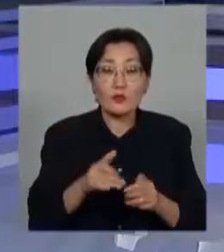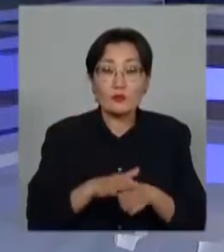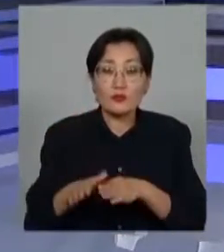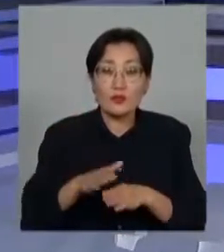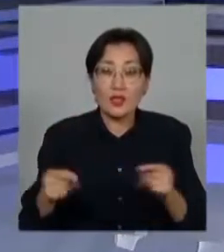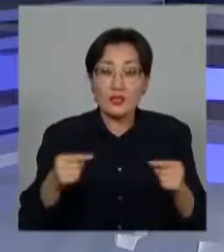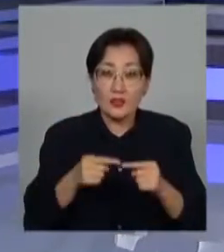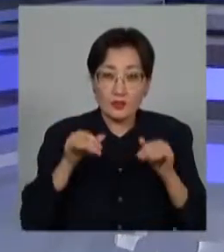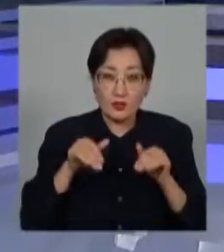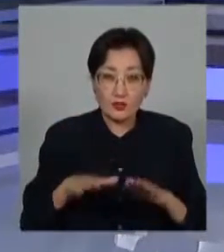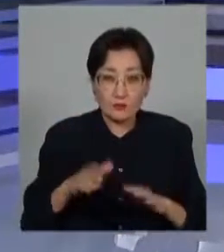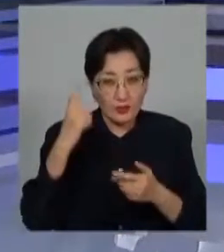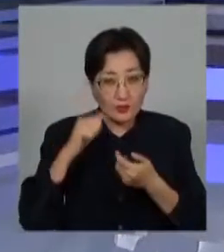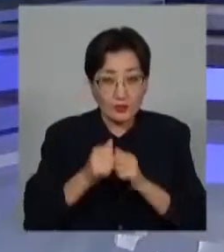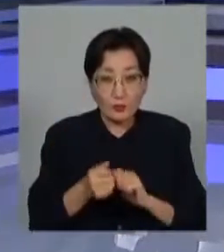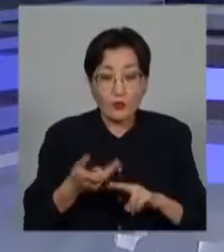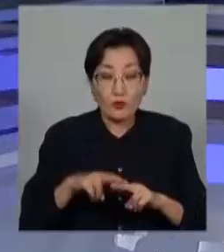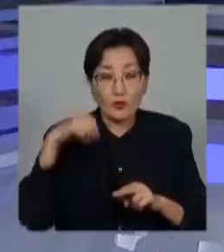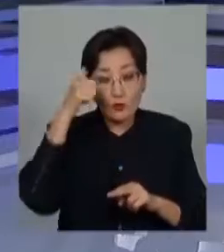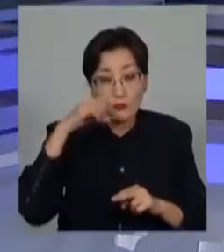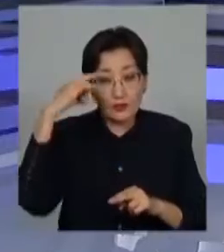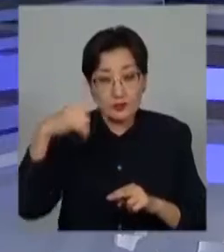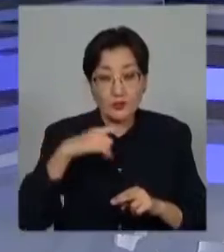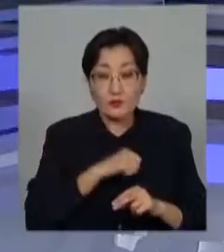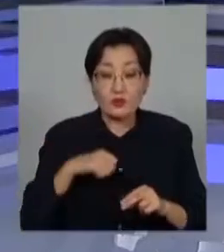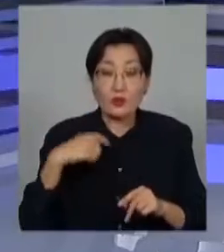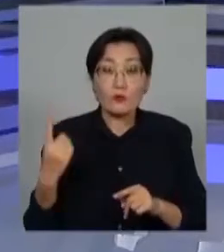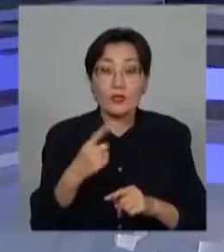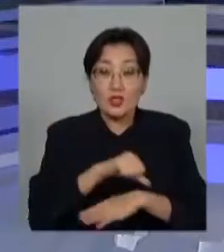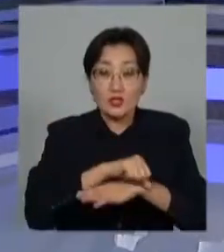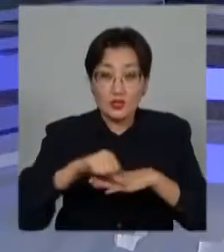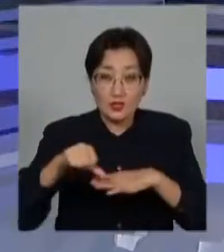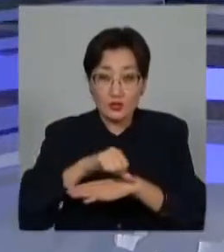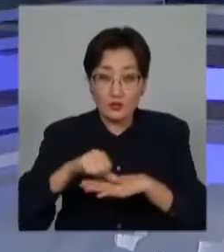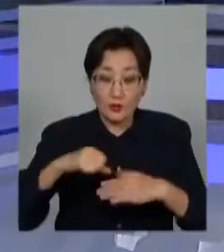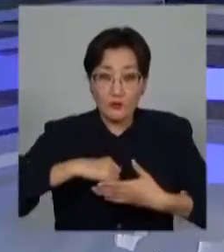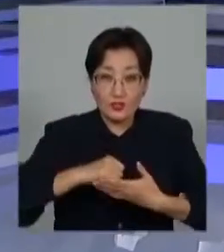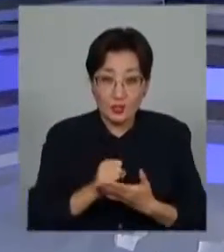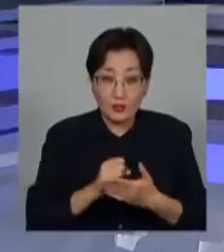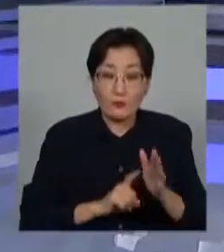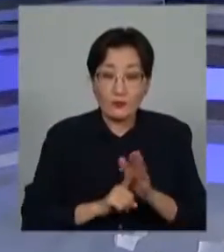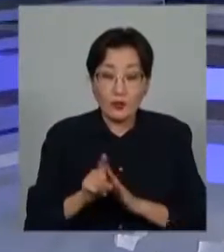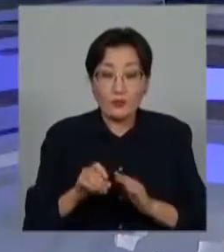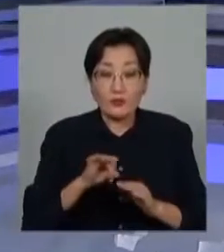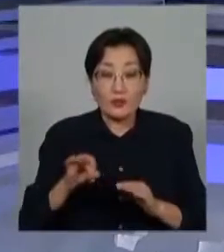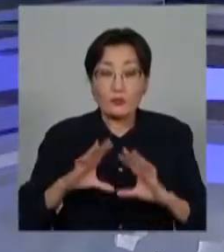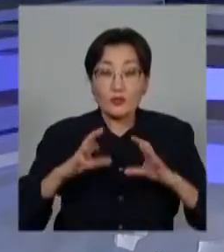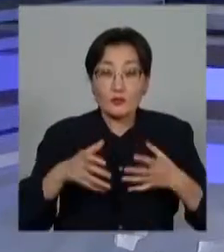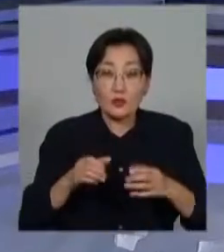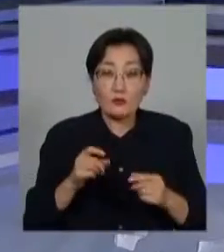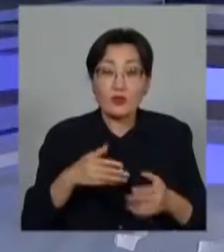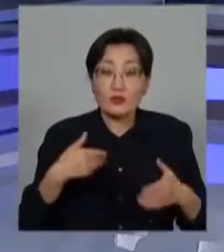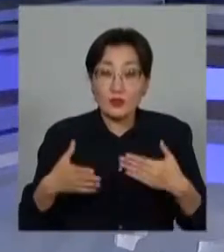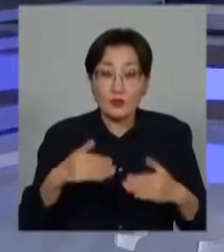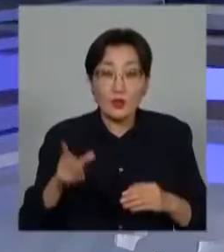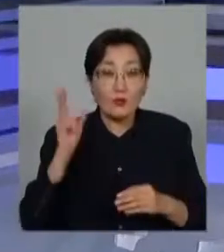нақты шешімдермен есте қалды. Дәл осы жылы еліміздің ең басты шегаралары шегелені бастады. Сондай-ақ халықаралық байланыстар